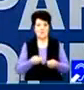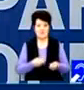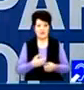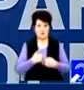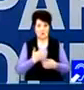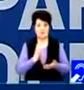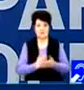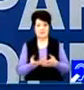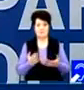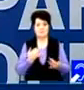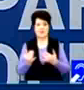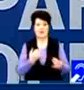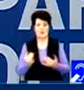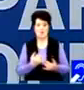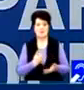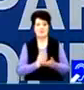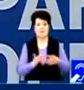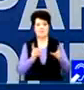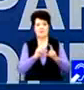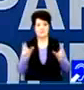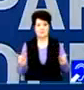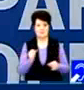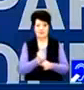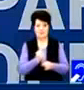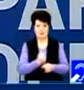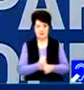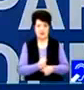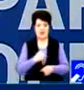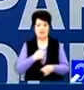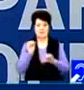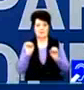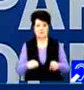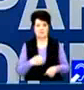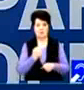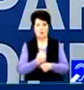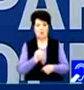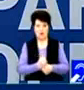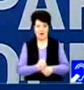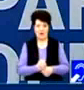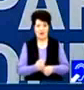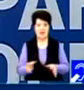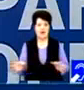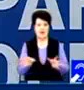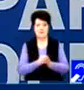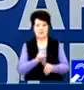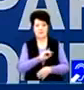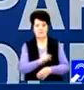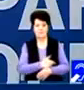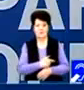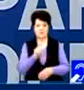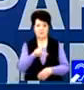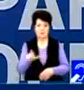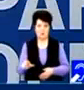dialogului și vrem cât mai curând să avem instituții deplin funcționale ca să putem lucra în plină forță pentru